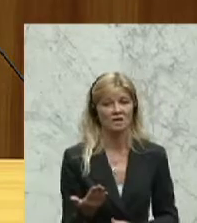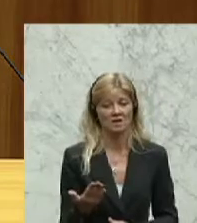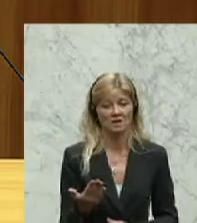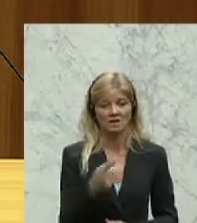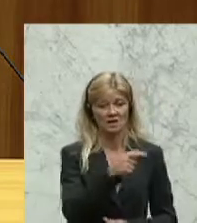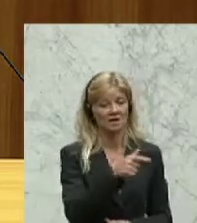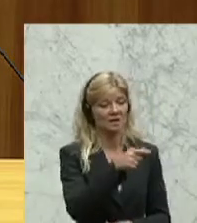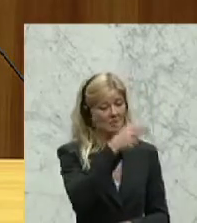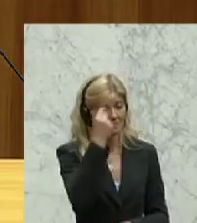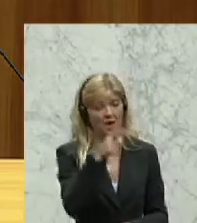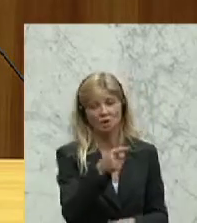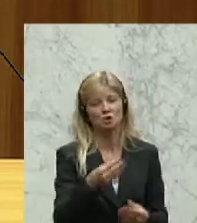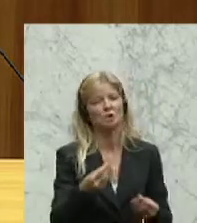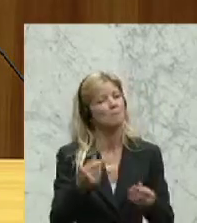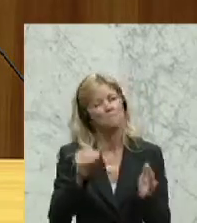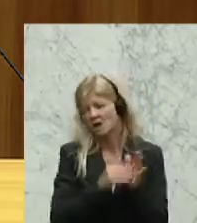dringend abstellen